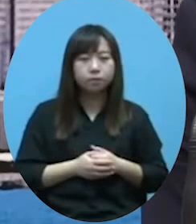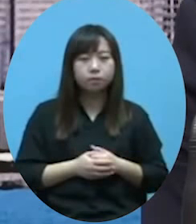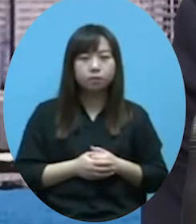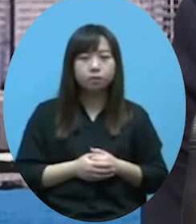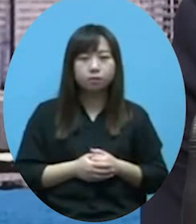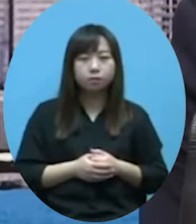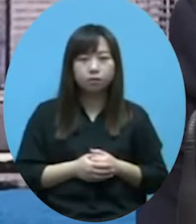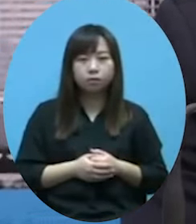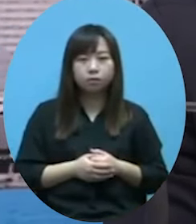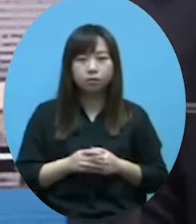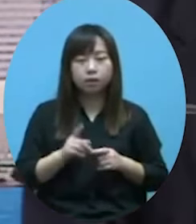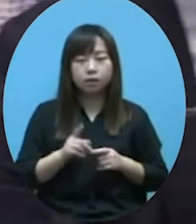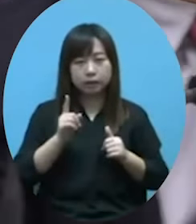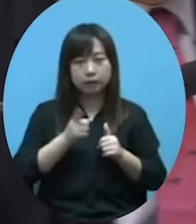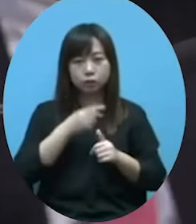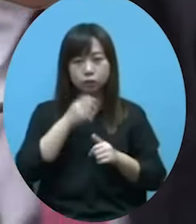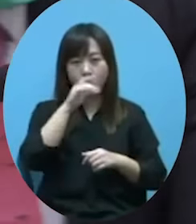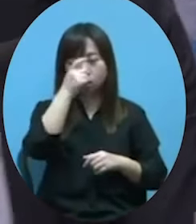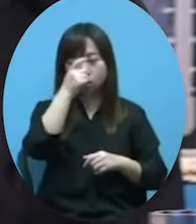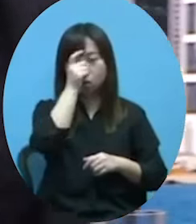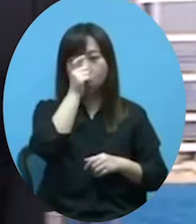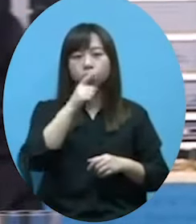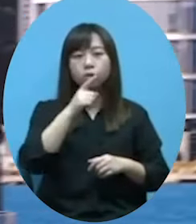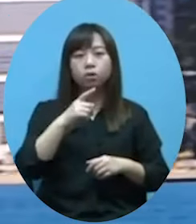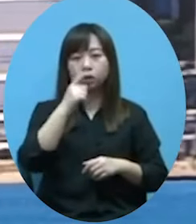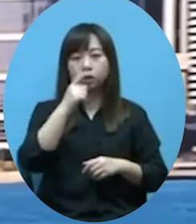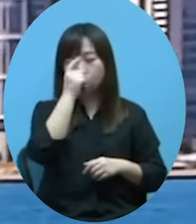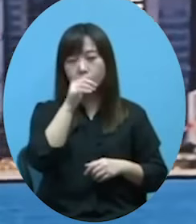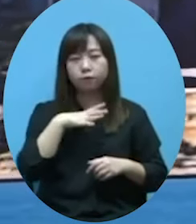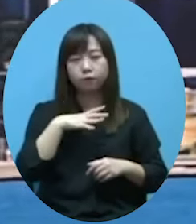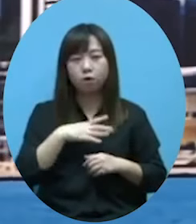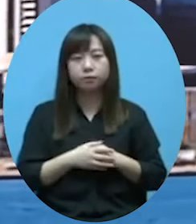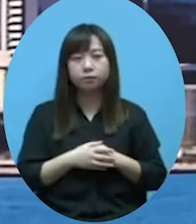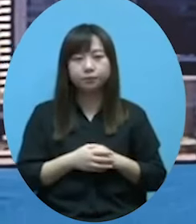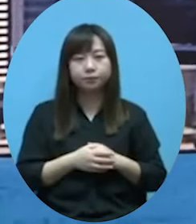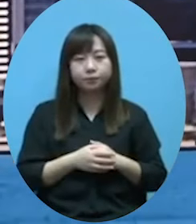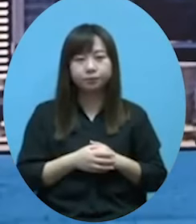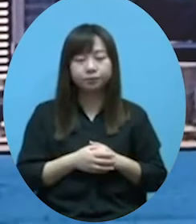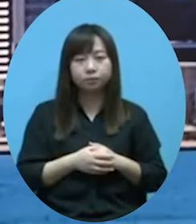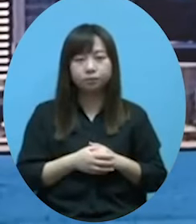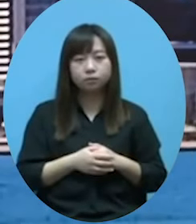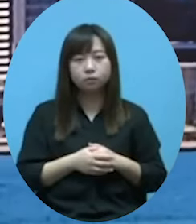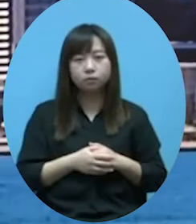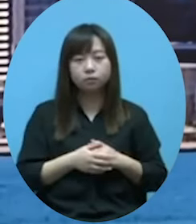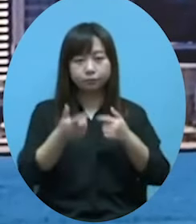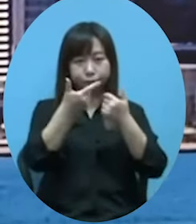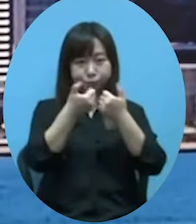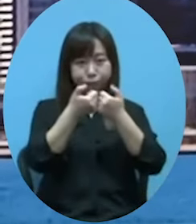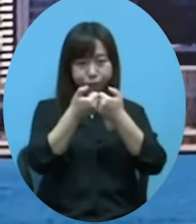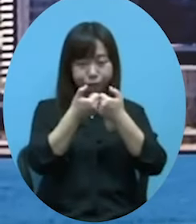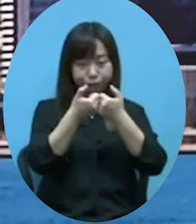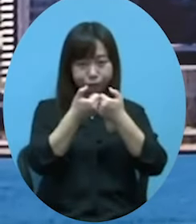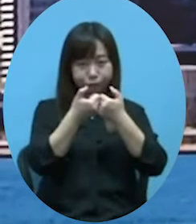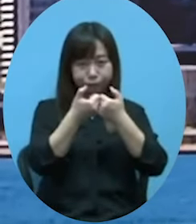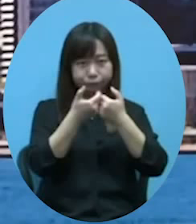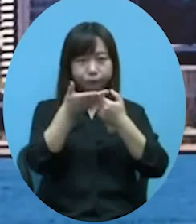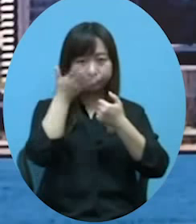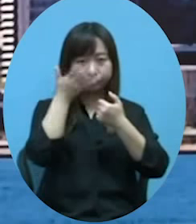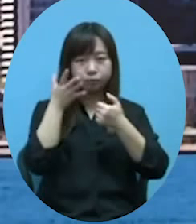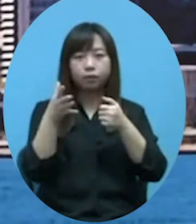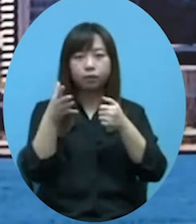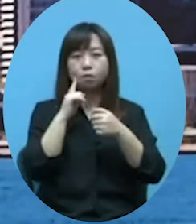我講了那個印度個案就是由印度回來的個案先他就和先生和工人就是家裏有